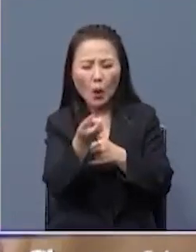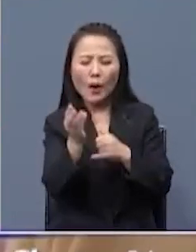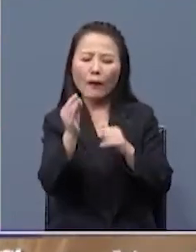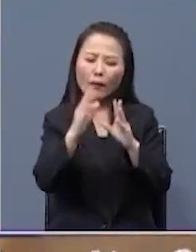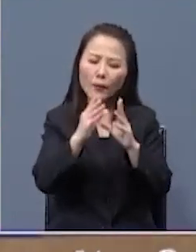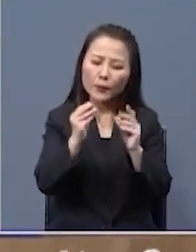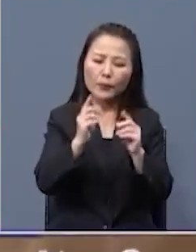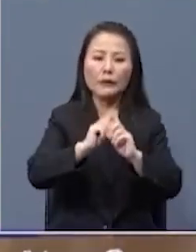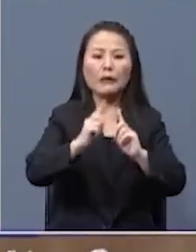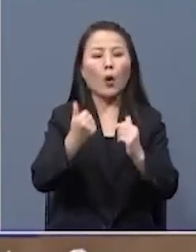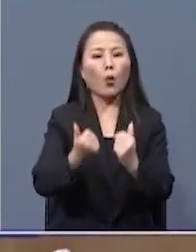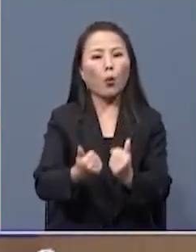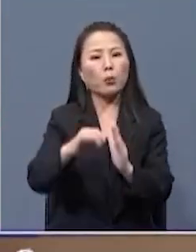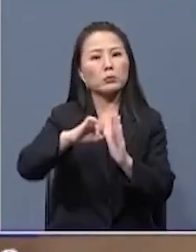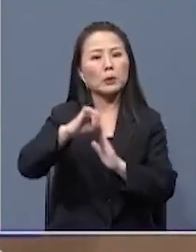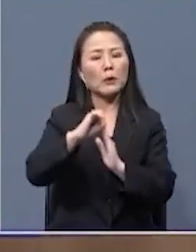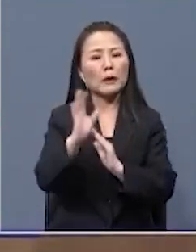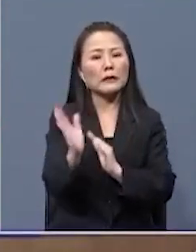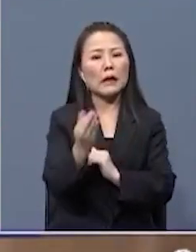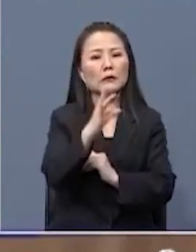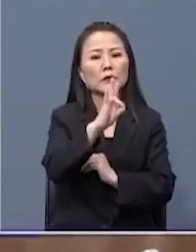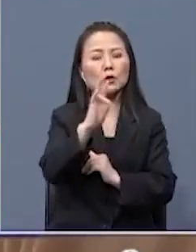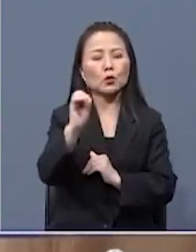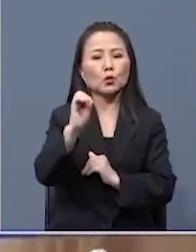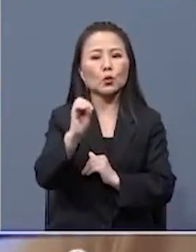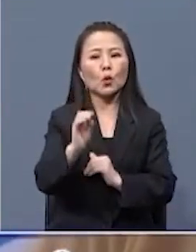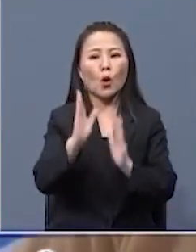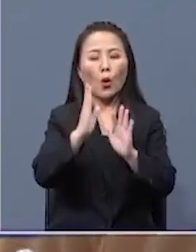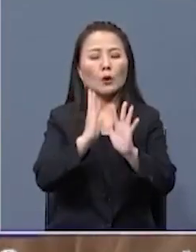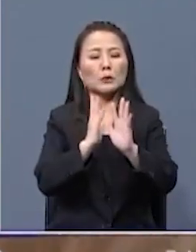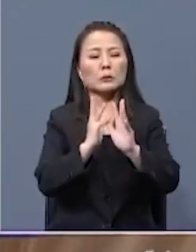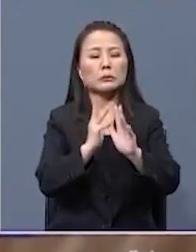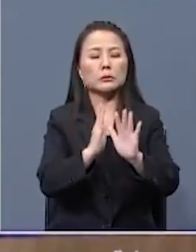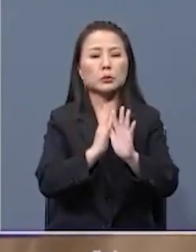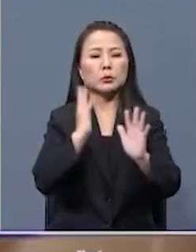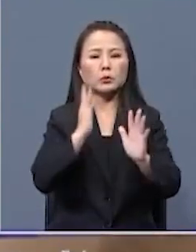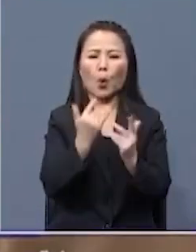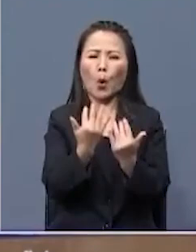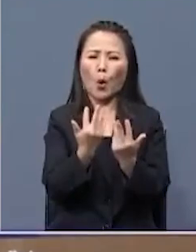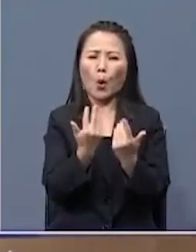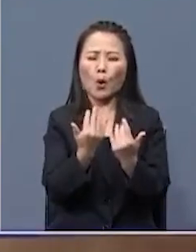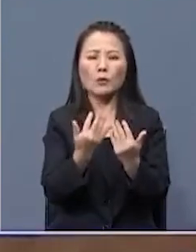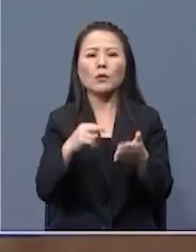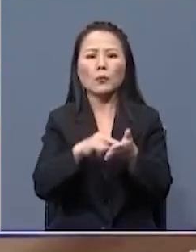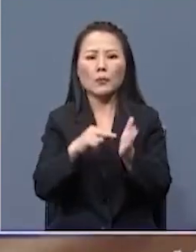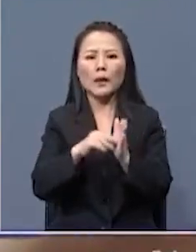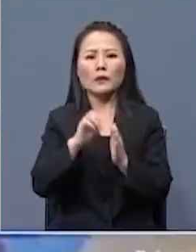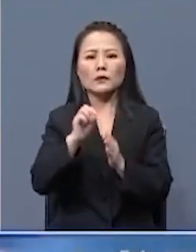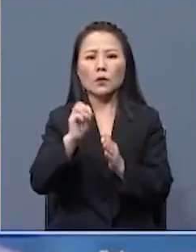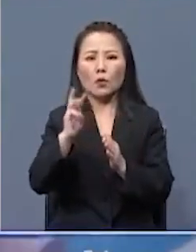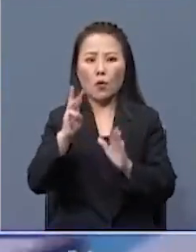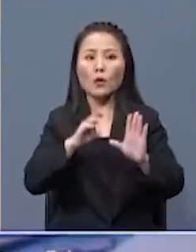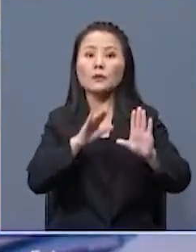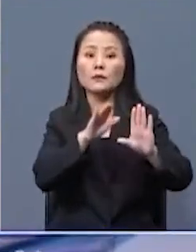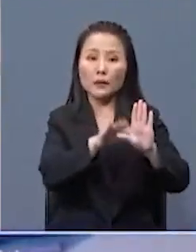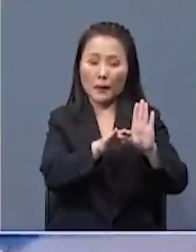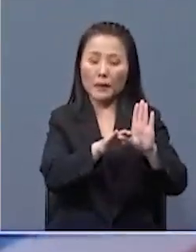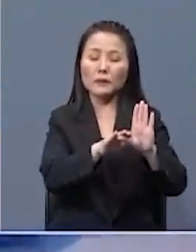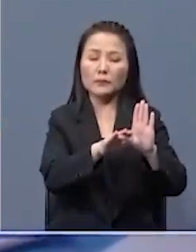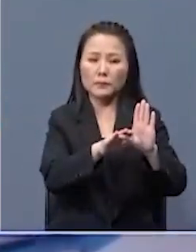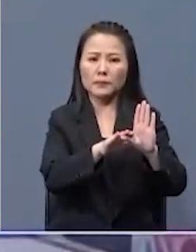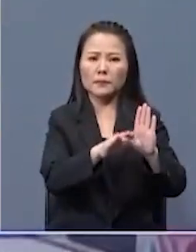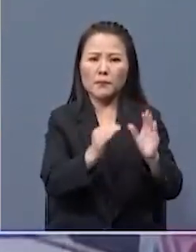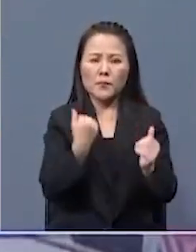ากันแบบบางตาแต่ที่นี่7โมงเช้าเห็นคนยืนรอกันเยอะๆนั่นแหละฮะคนที่ไปยื่นใบสมัครสวนะ